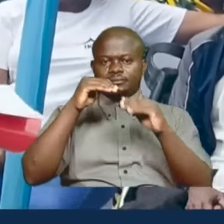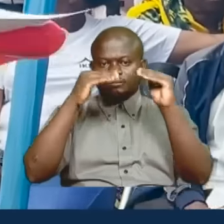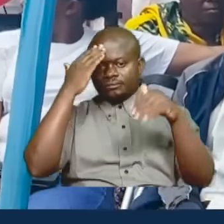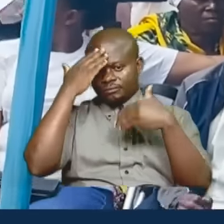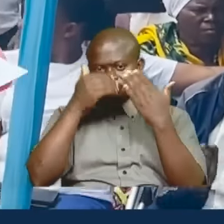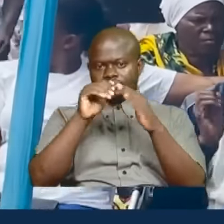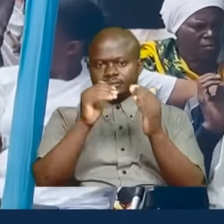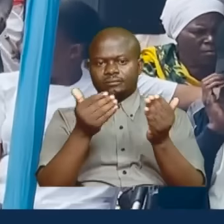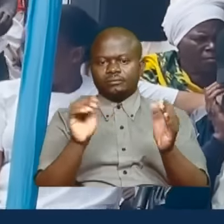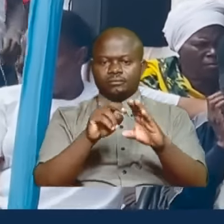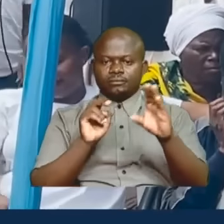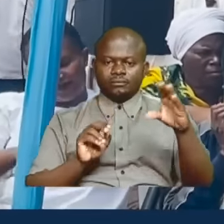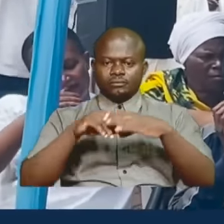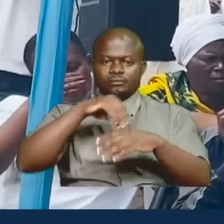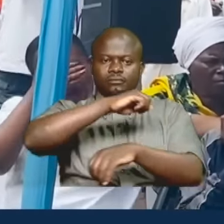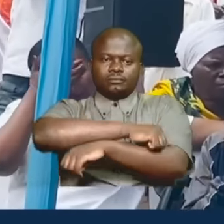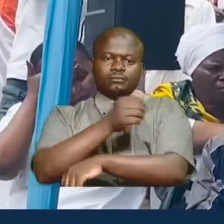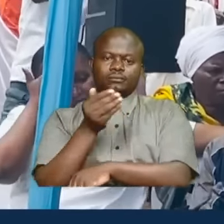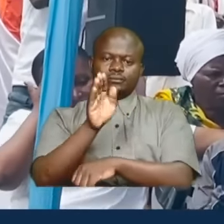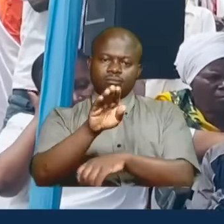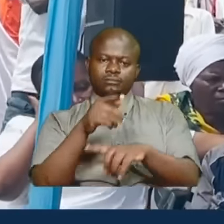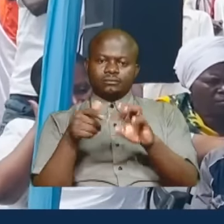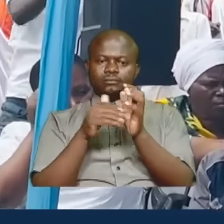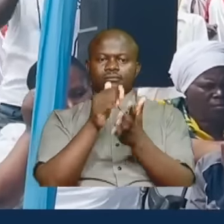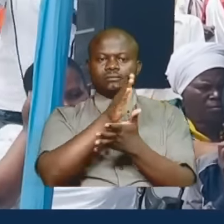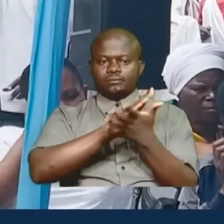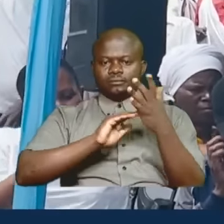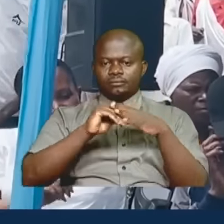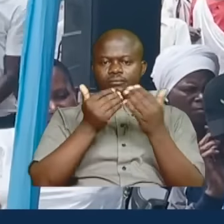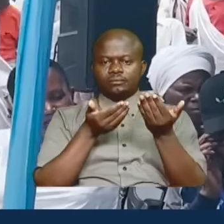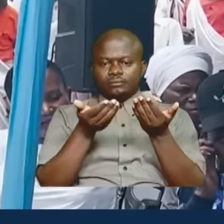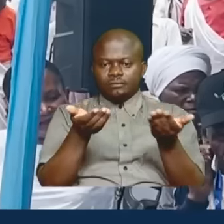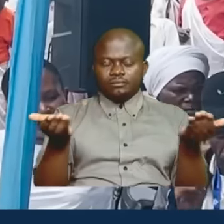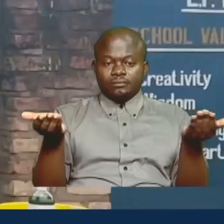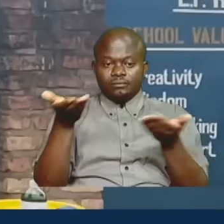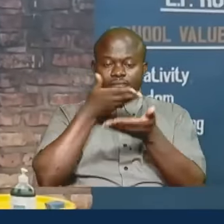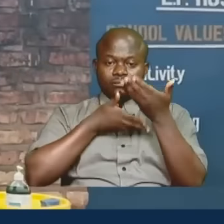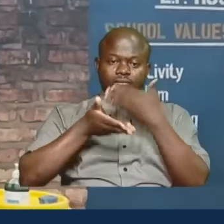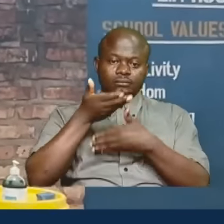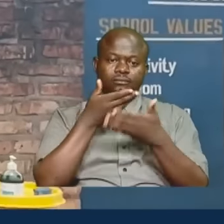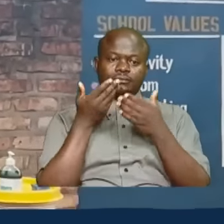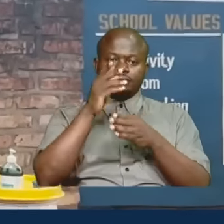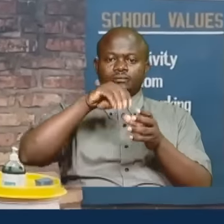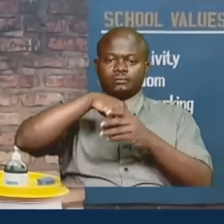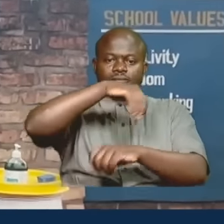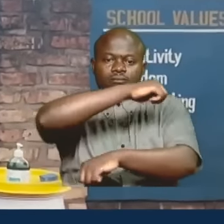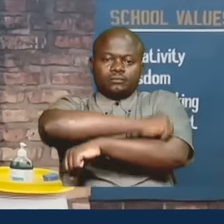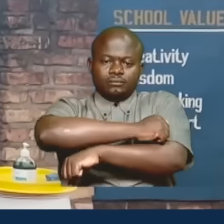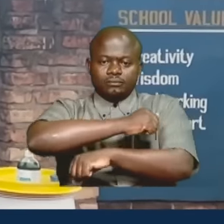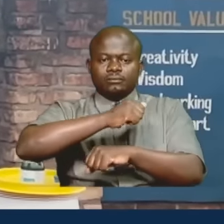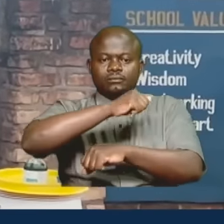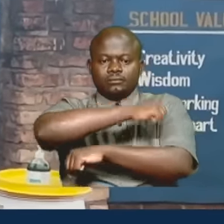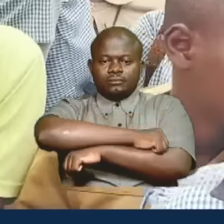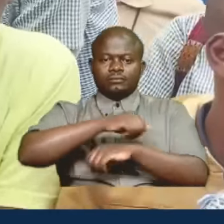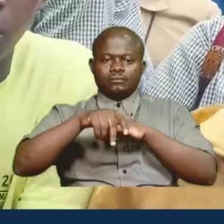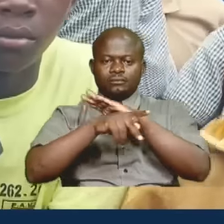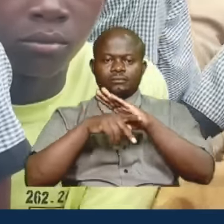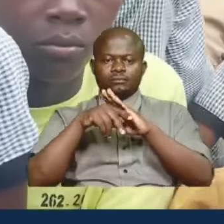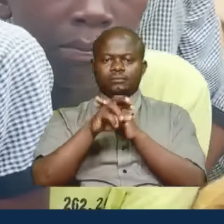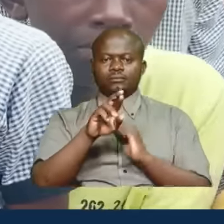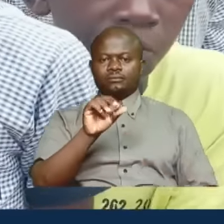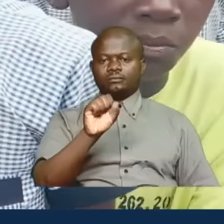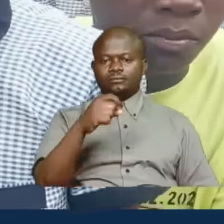abana bata ishuri bagarurwe. Gusa bamwe mu bana twaganiriye bagarutse kuri iri shuri rya Ecole Primaire